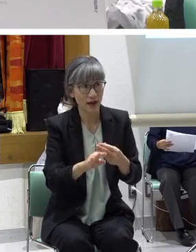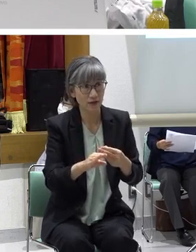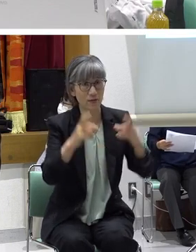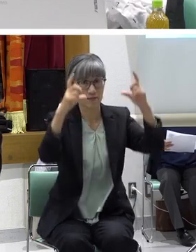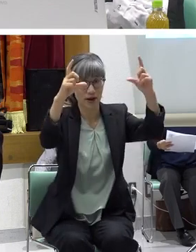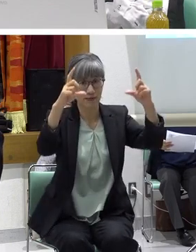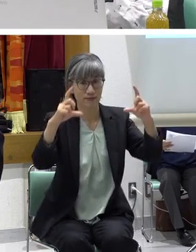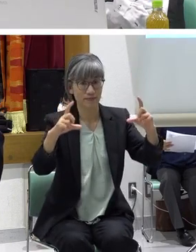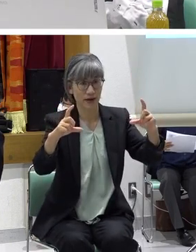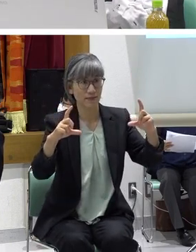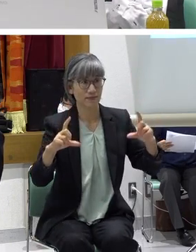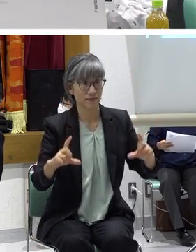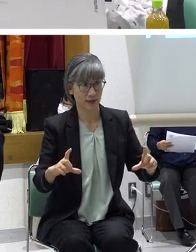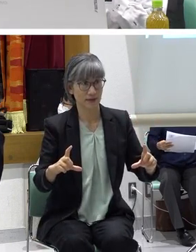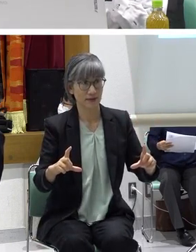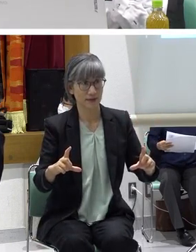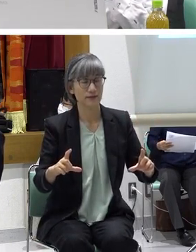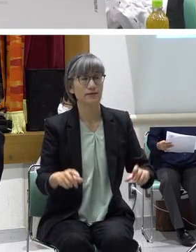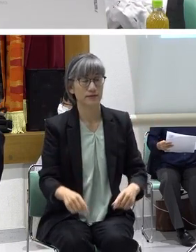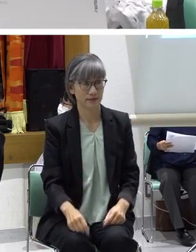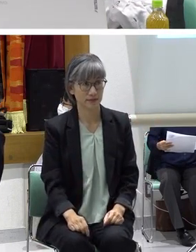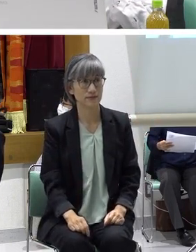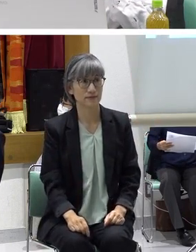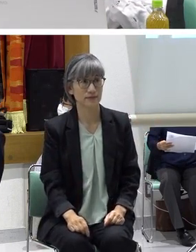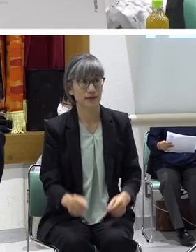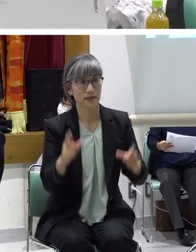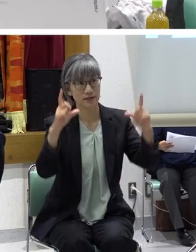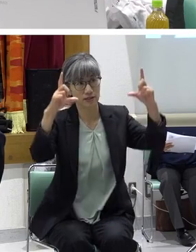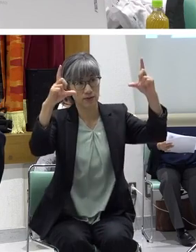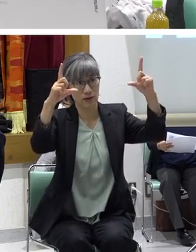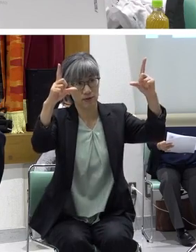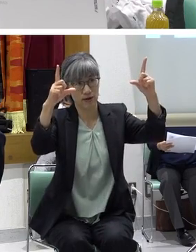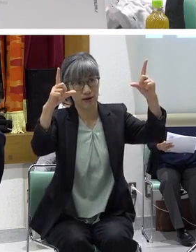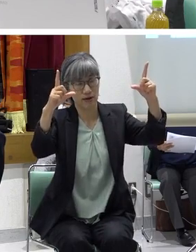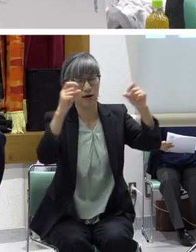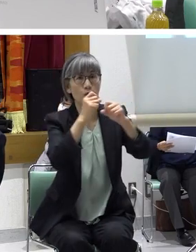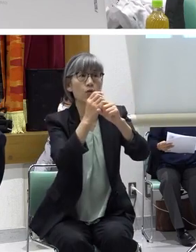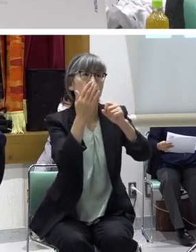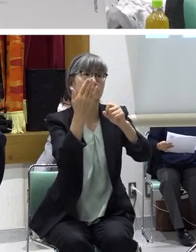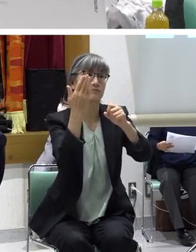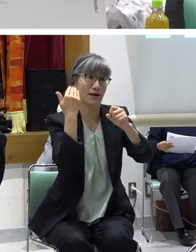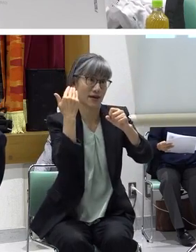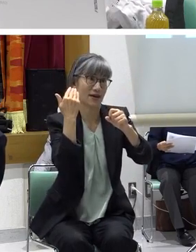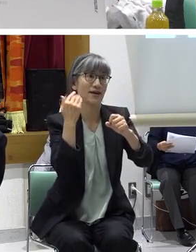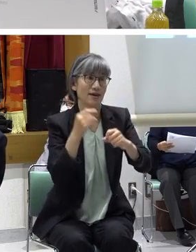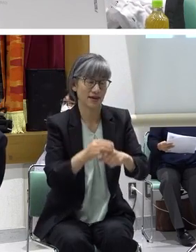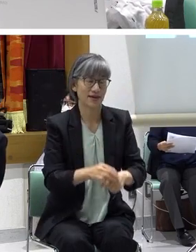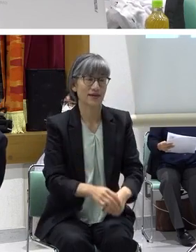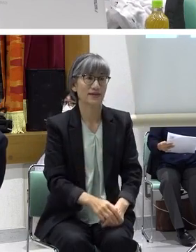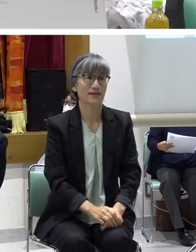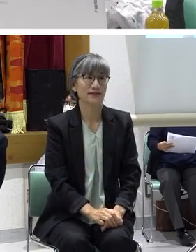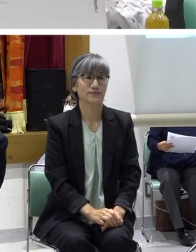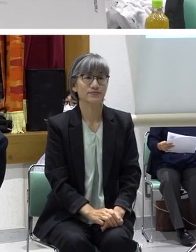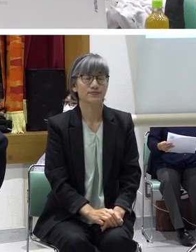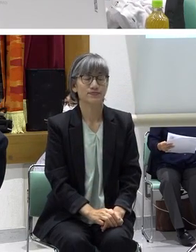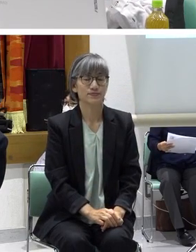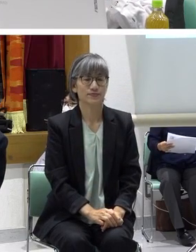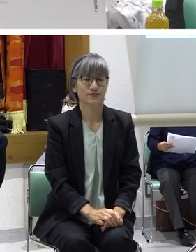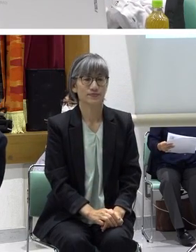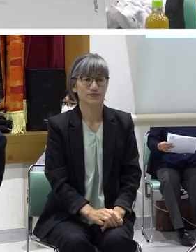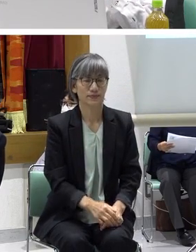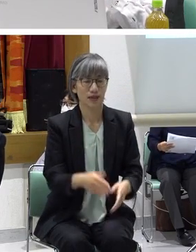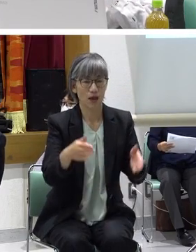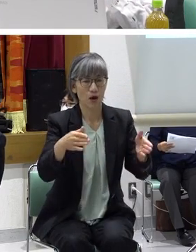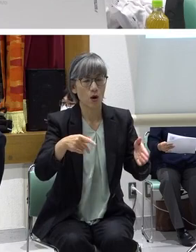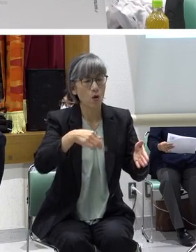せてあります。一番上の、工事前の写真についてですが、歩道